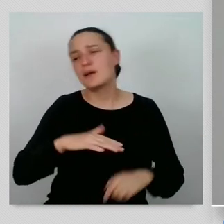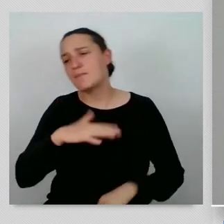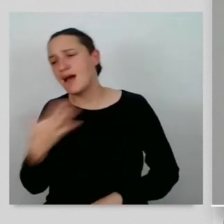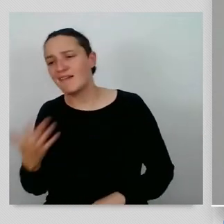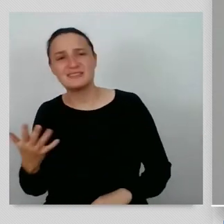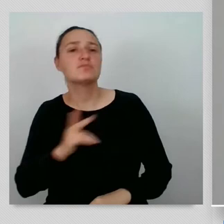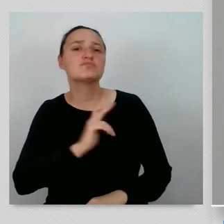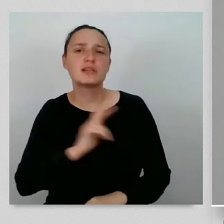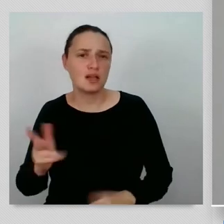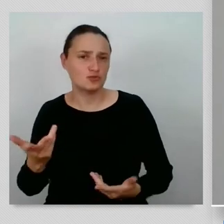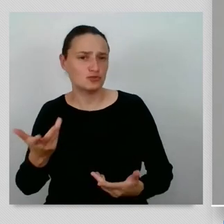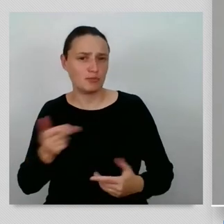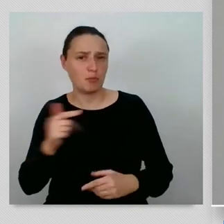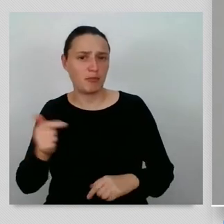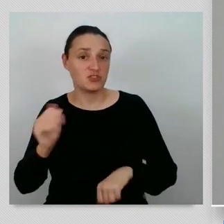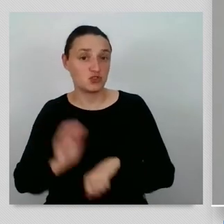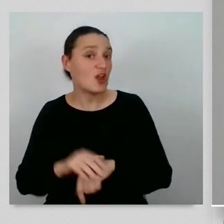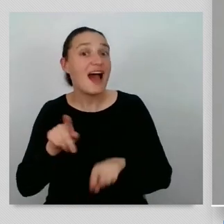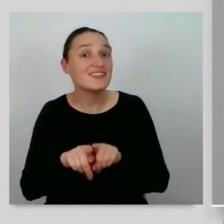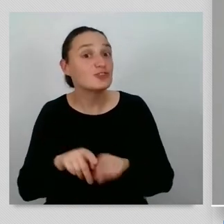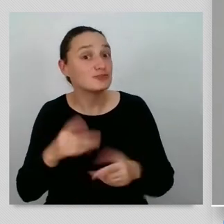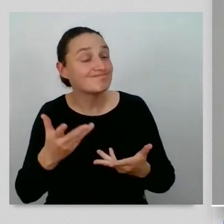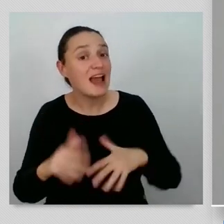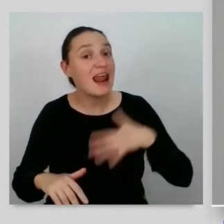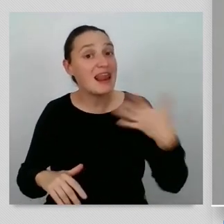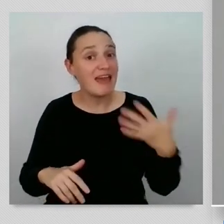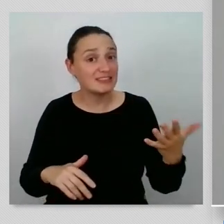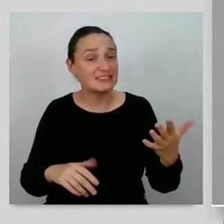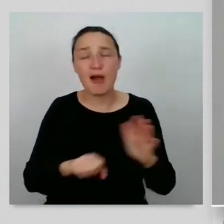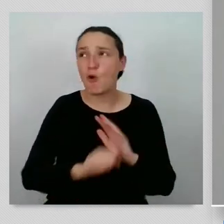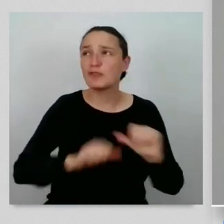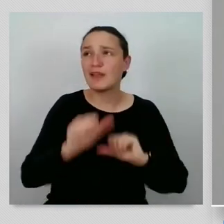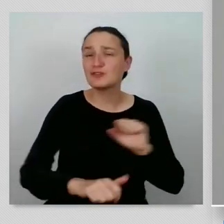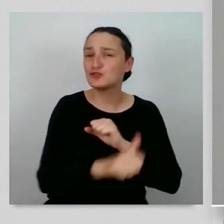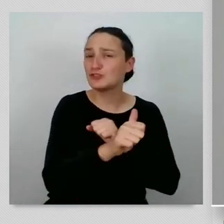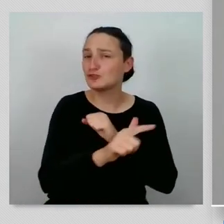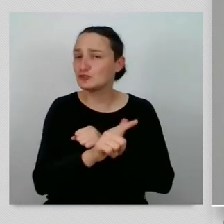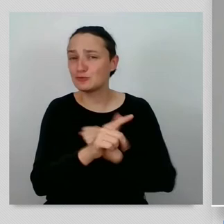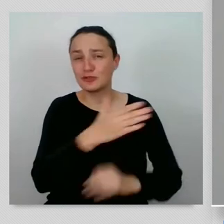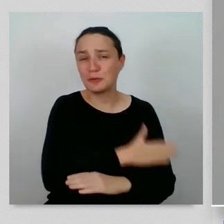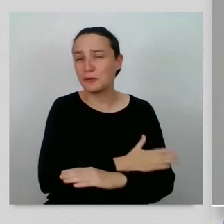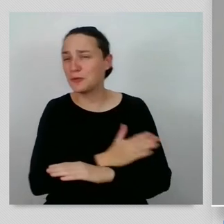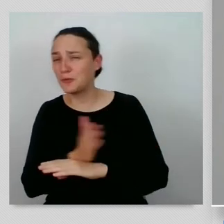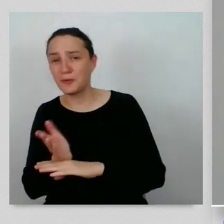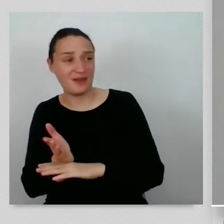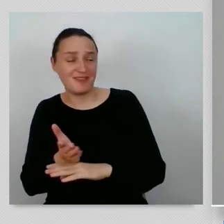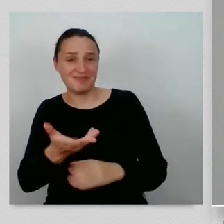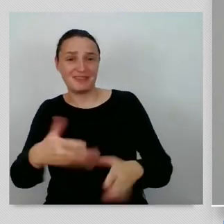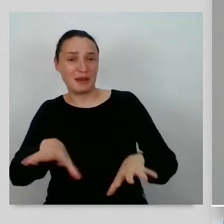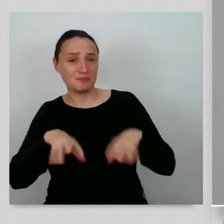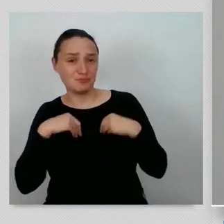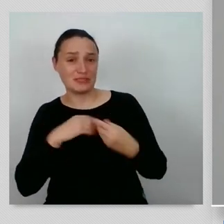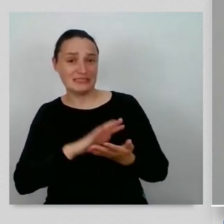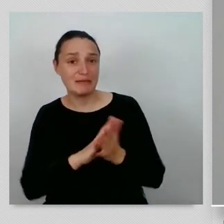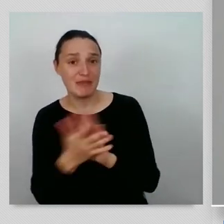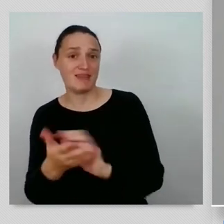to lewicowe podejście no nie przyniosło rozwijane ekologiczne od lat 70-tych pewnie, początku lat 60. no nie dało nam istotnej zmiany, więc